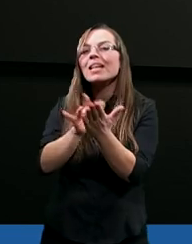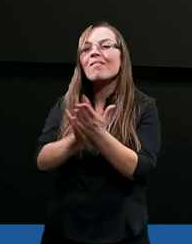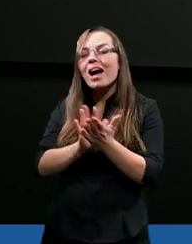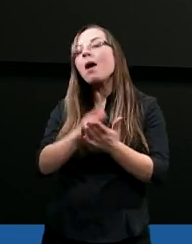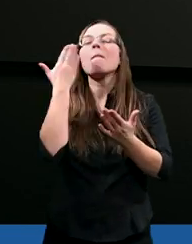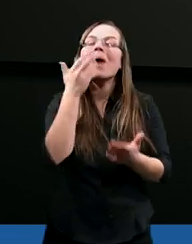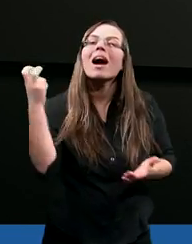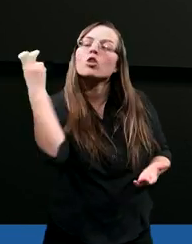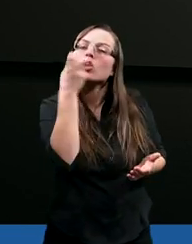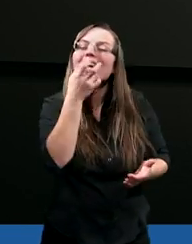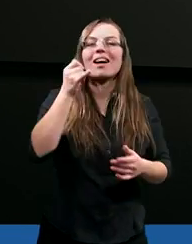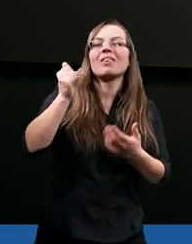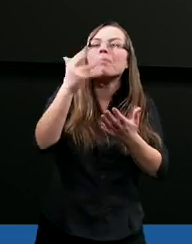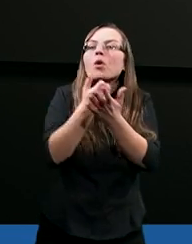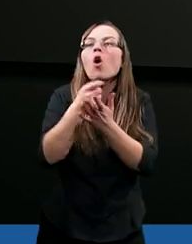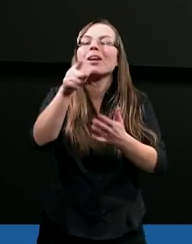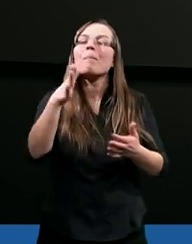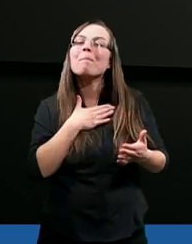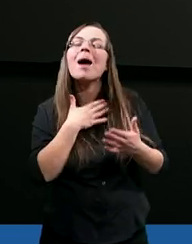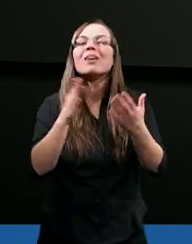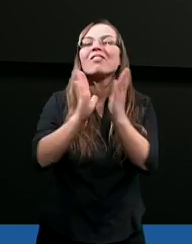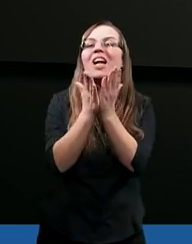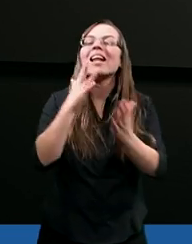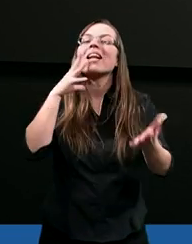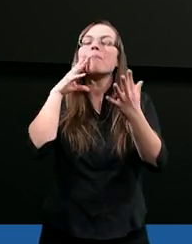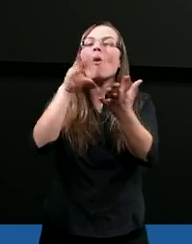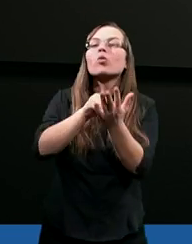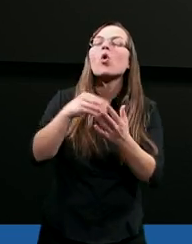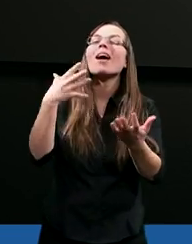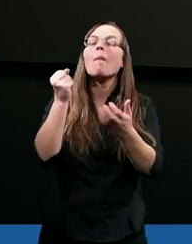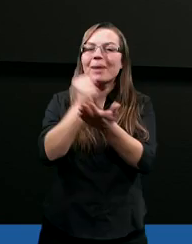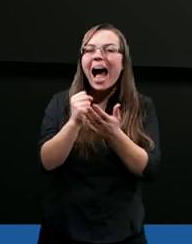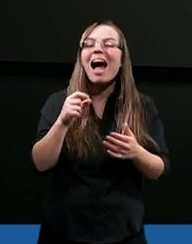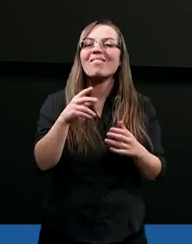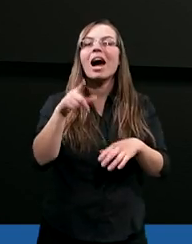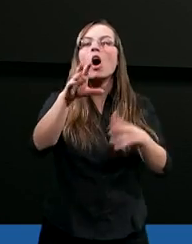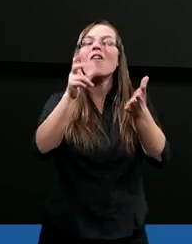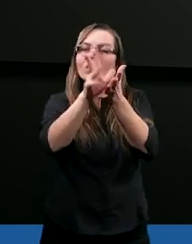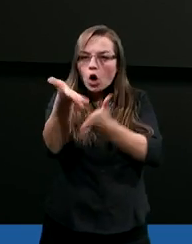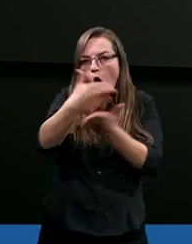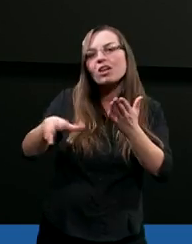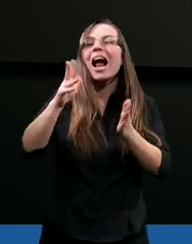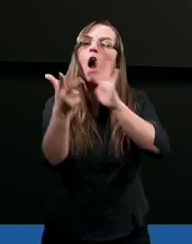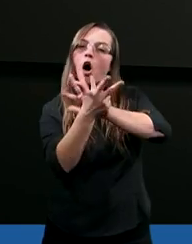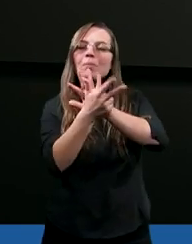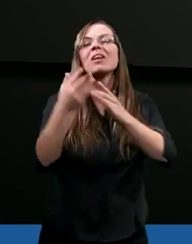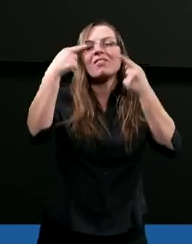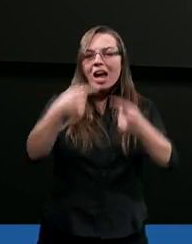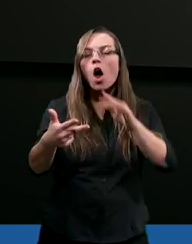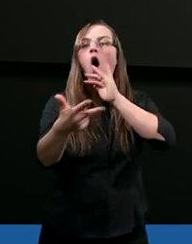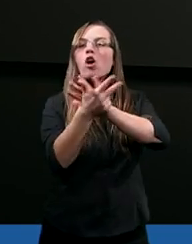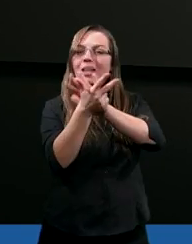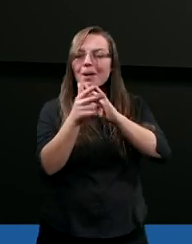ciekawy wiersz mamy w Księdze Powtórzonego Prawa w rozdziale 18 i wiersz 18.